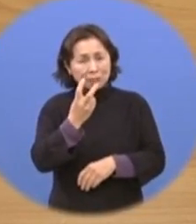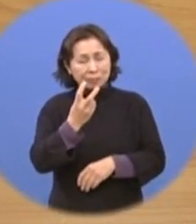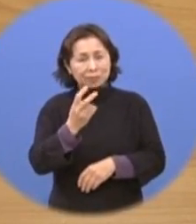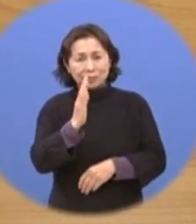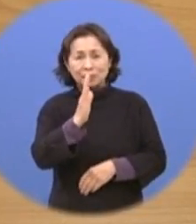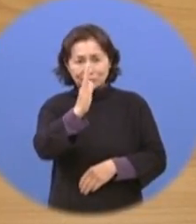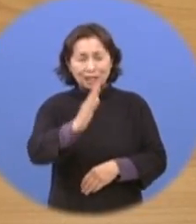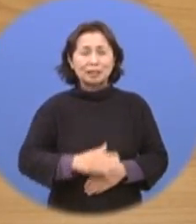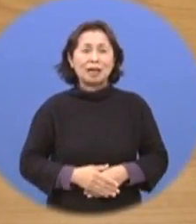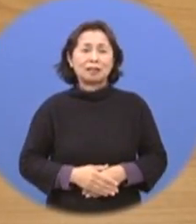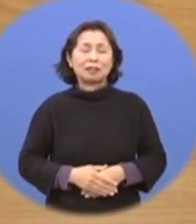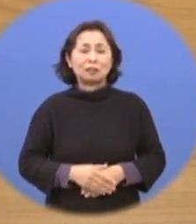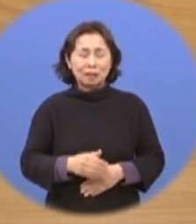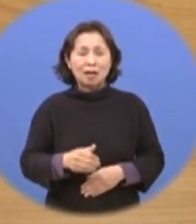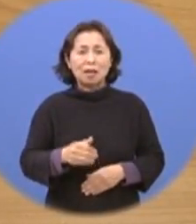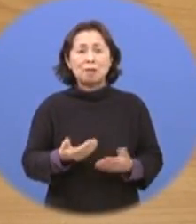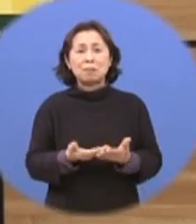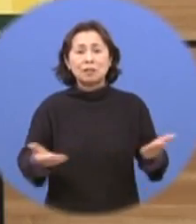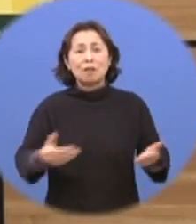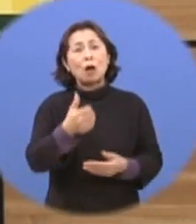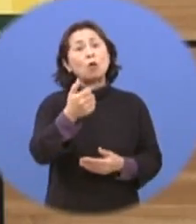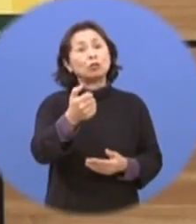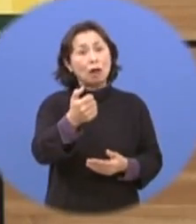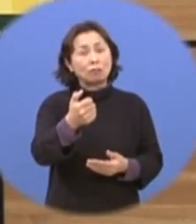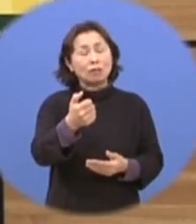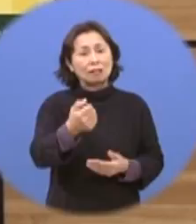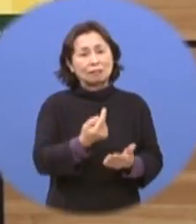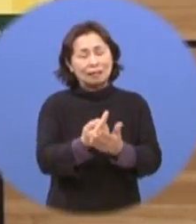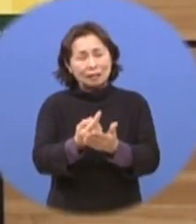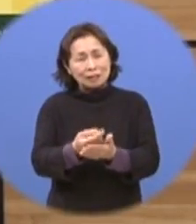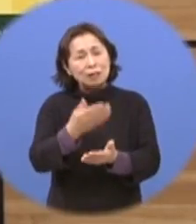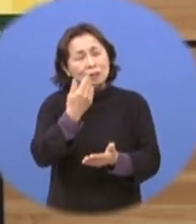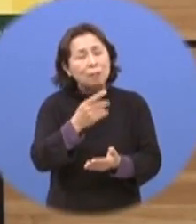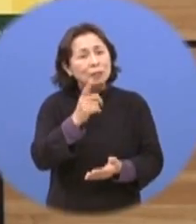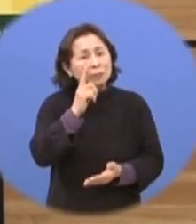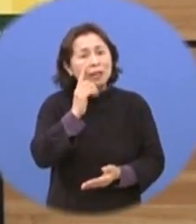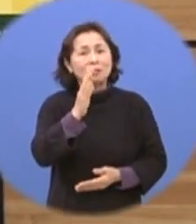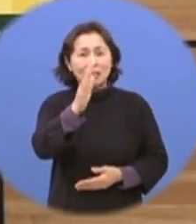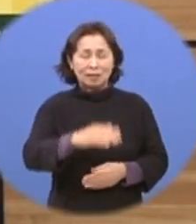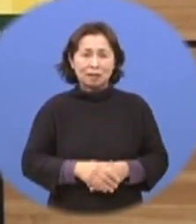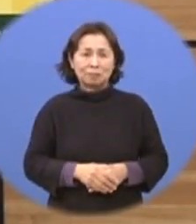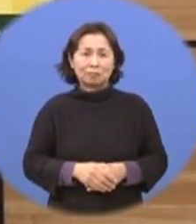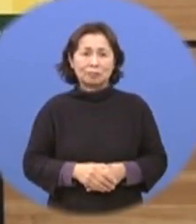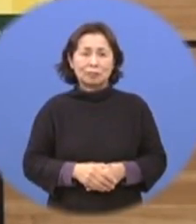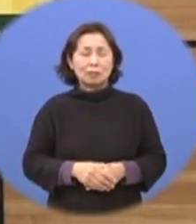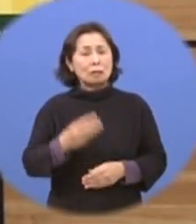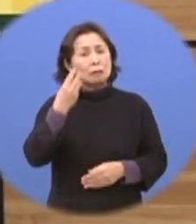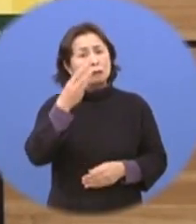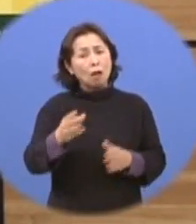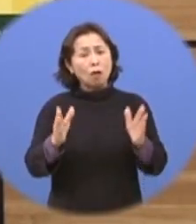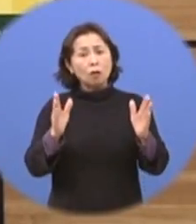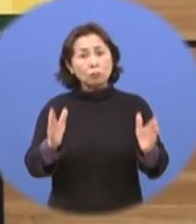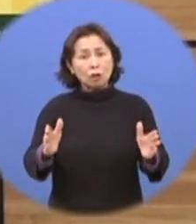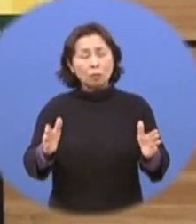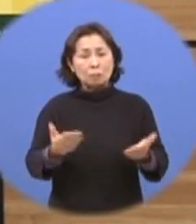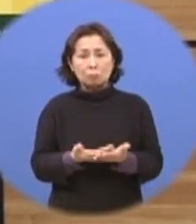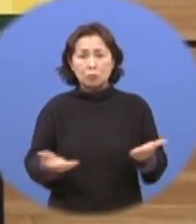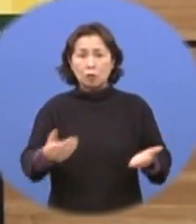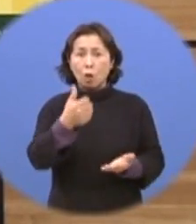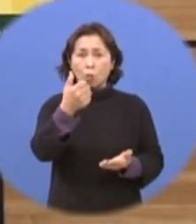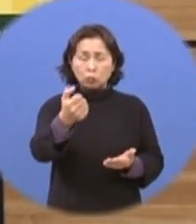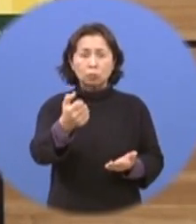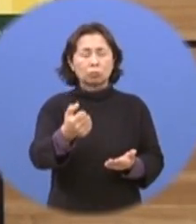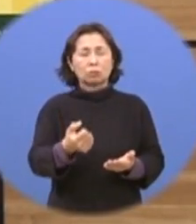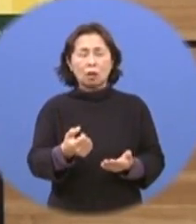さん持病でき食べていただきたいと思います3カ月間で50店舗ってやってるって言うのは全国的に見てもかなり